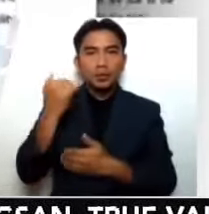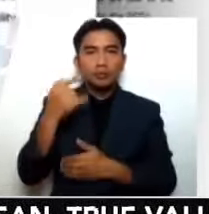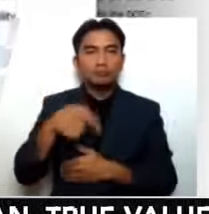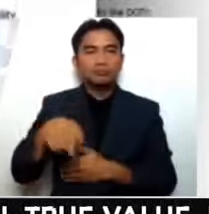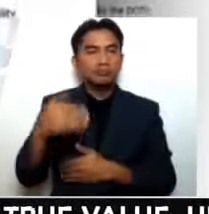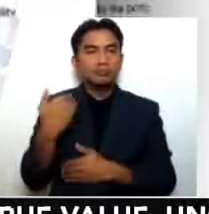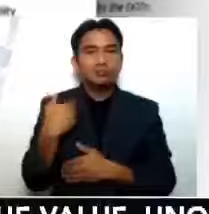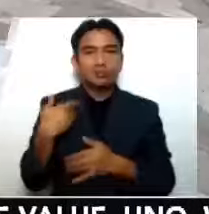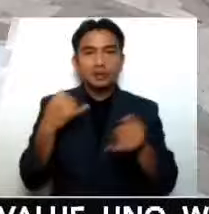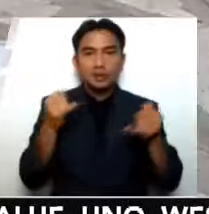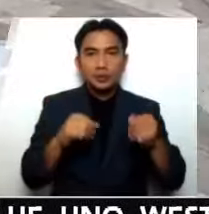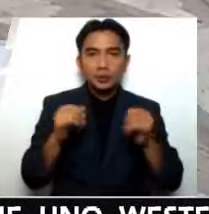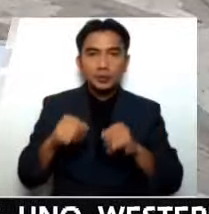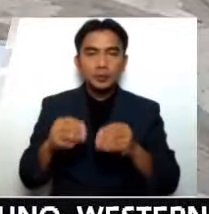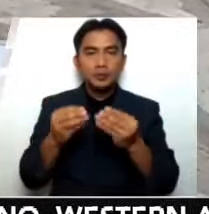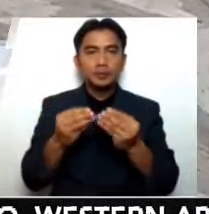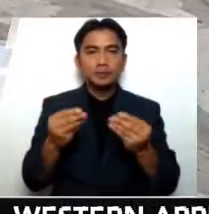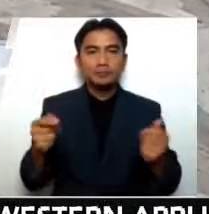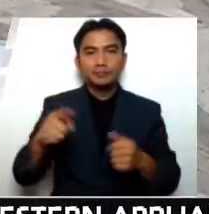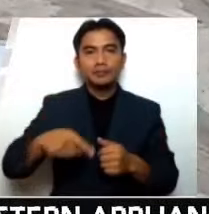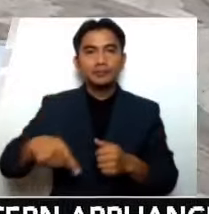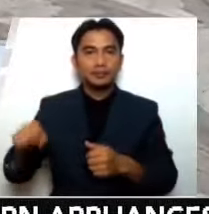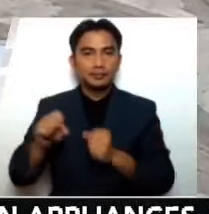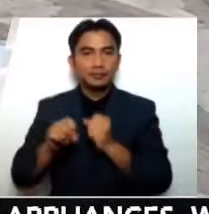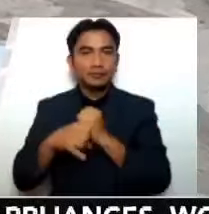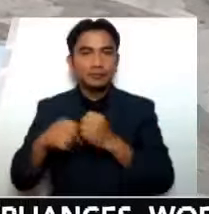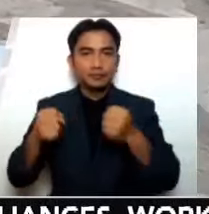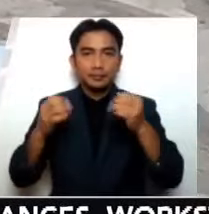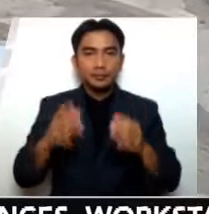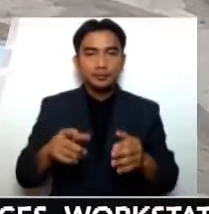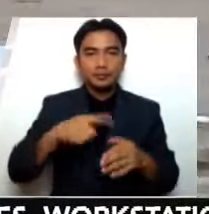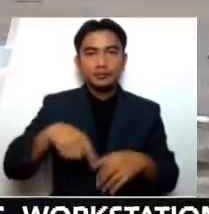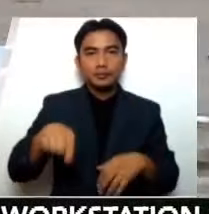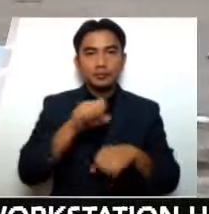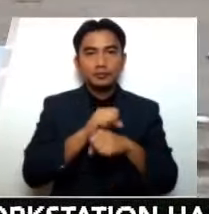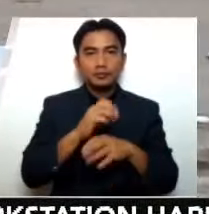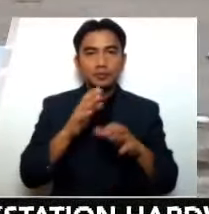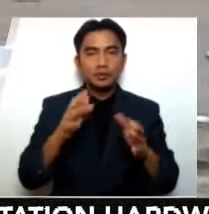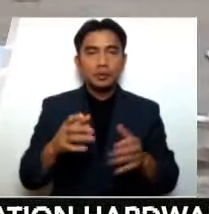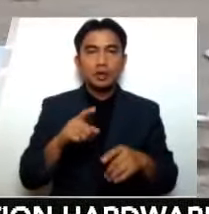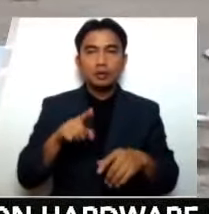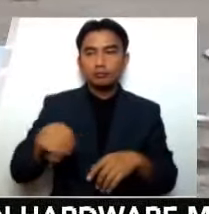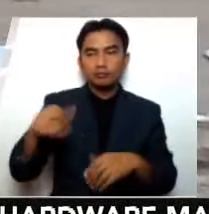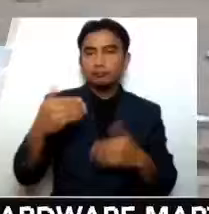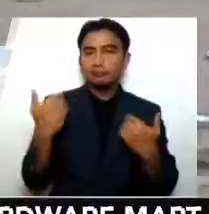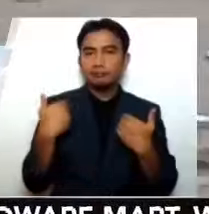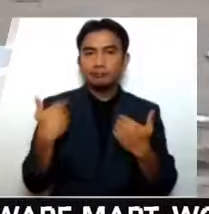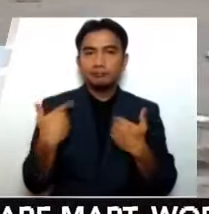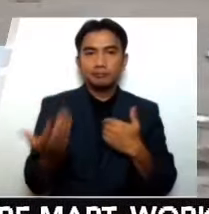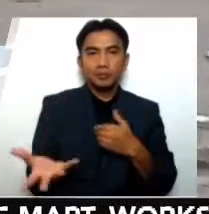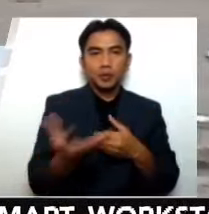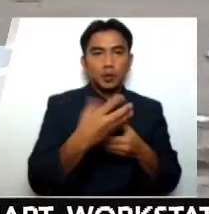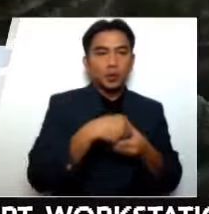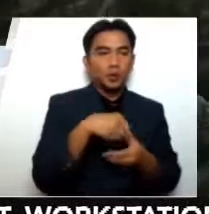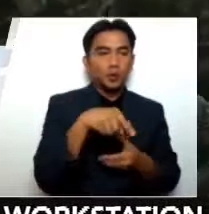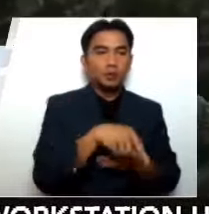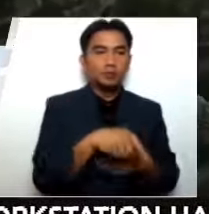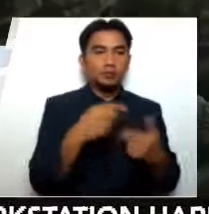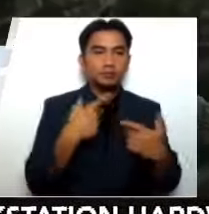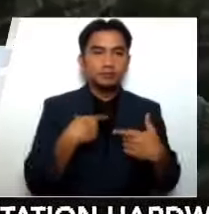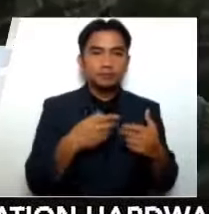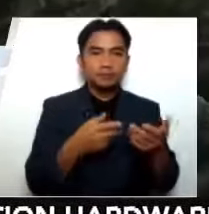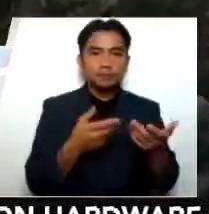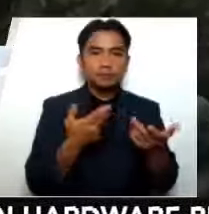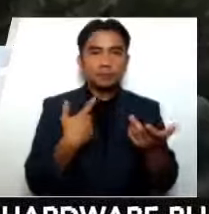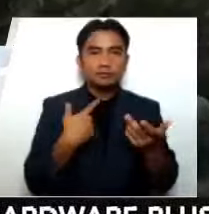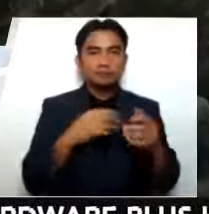at operator. Marami pa raw kasing hindi nagko-consolidate ng prangkisa at problemado sa pambili ng modern jeepney. Kung